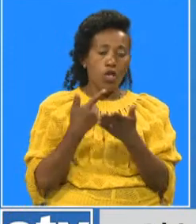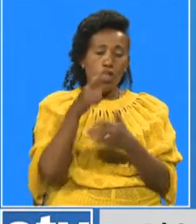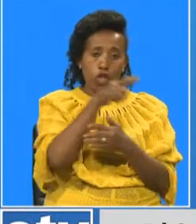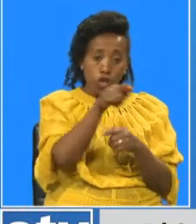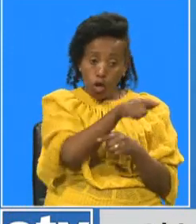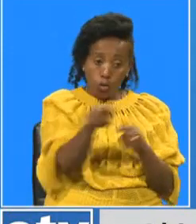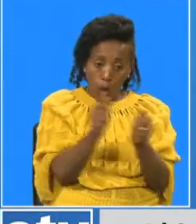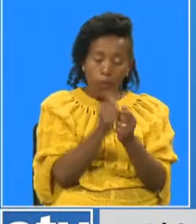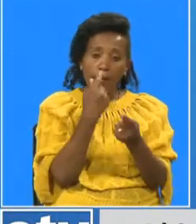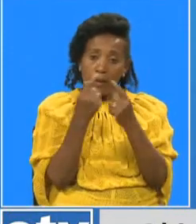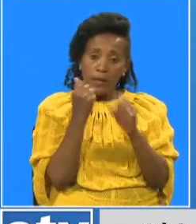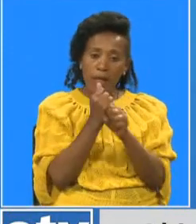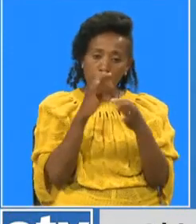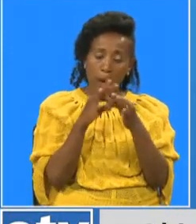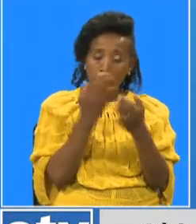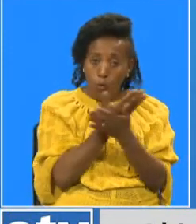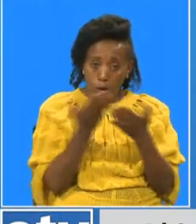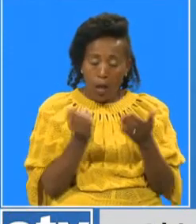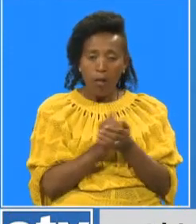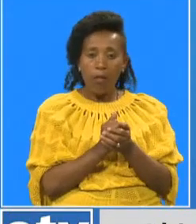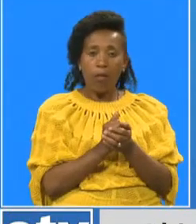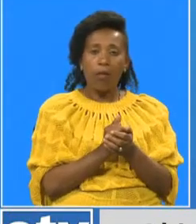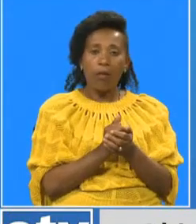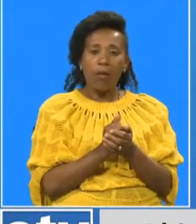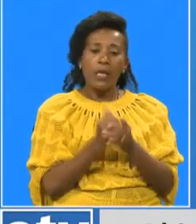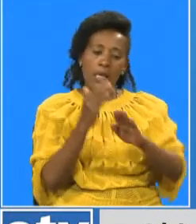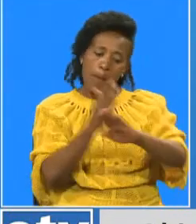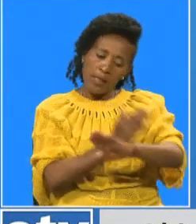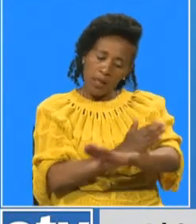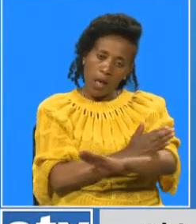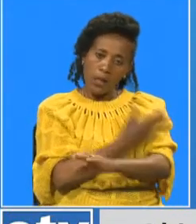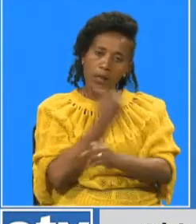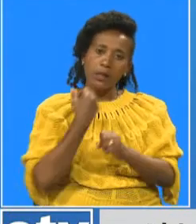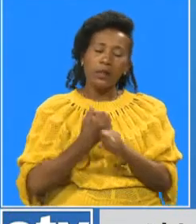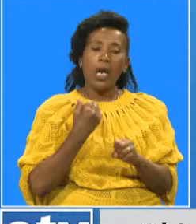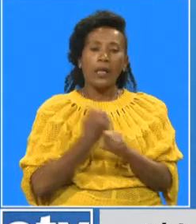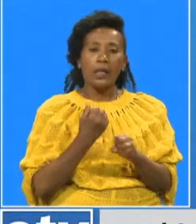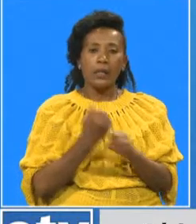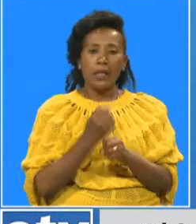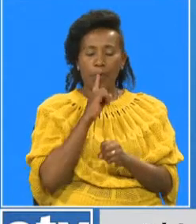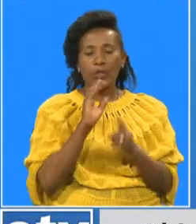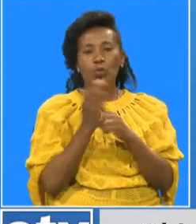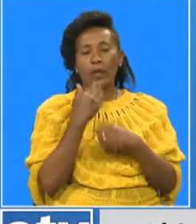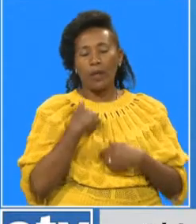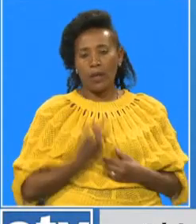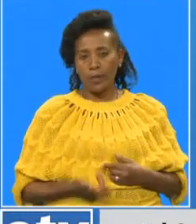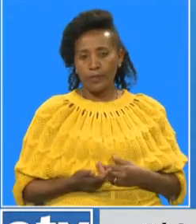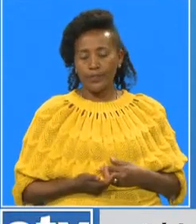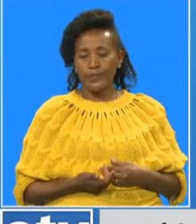ጋር እየተነጋገሩ የክልል ሰራተኛና ማህበራዊ ጉዳዮች የማስተካከል ስራ የተሰራበት ሁኔታ አለ።